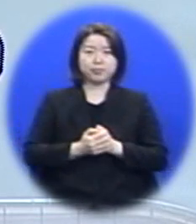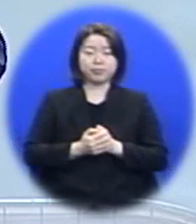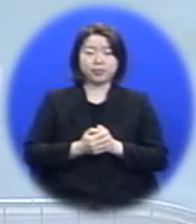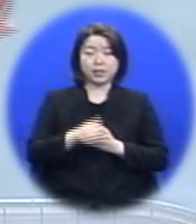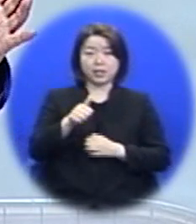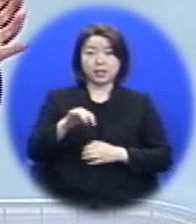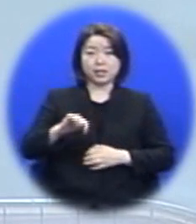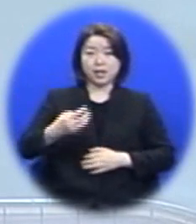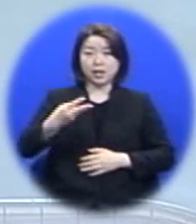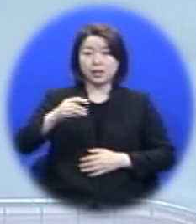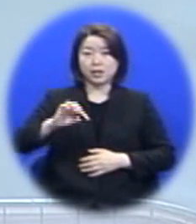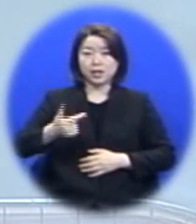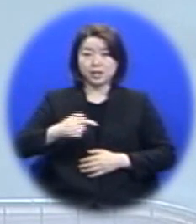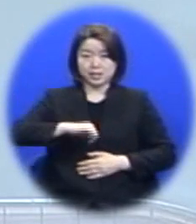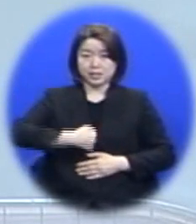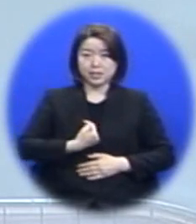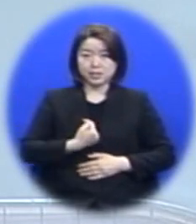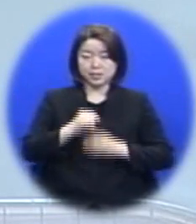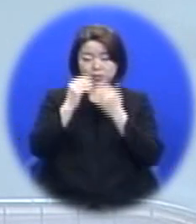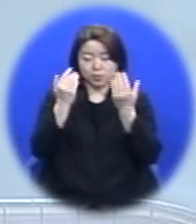헬렌 자신이 완전히 변했어요.